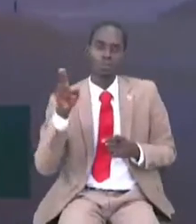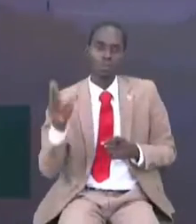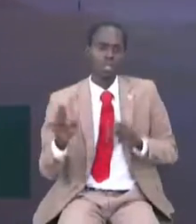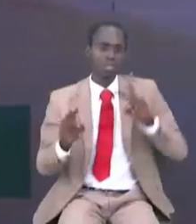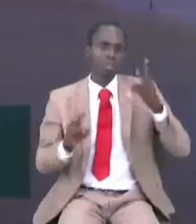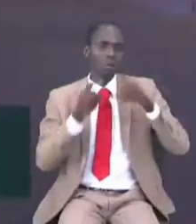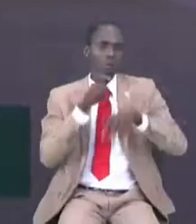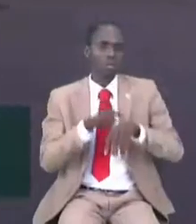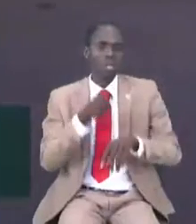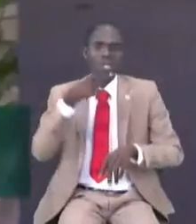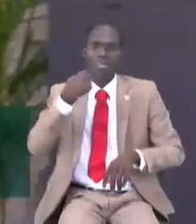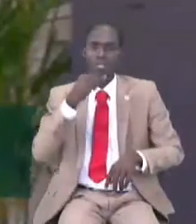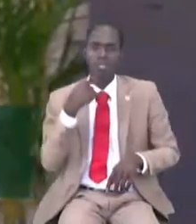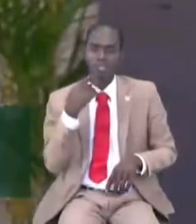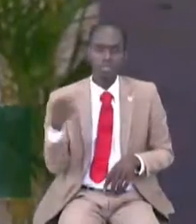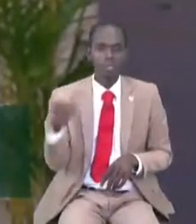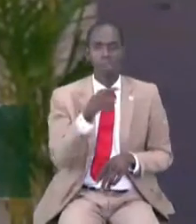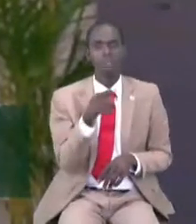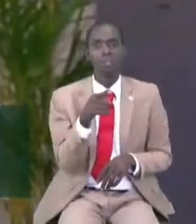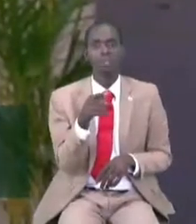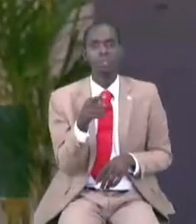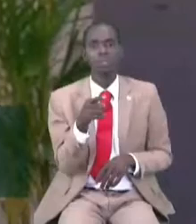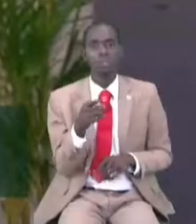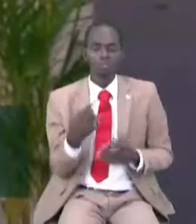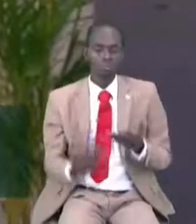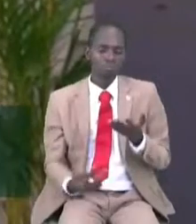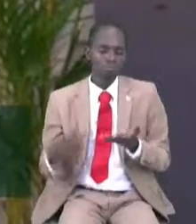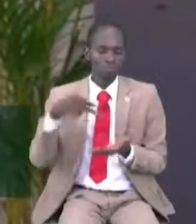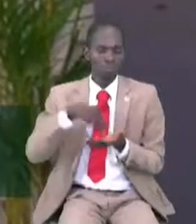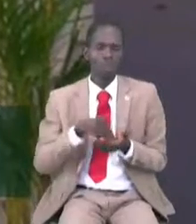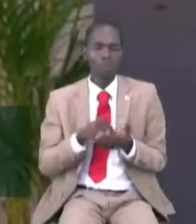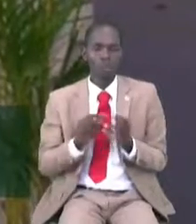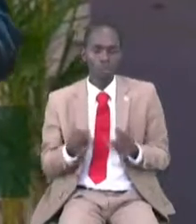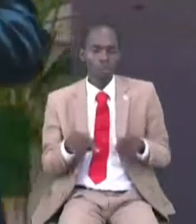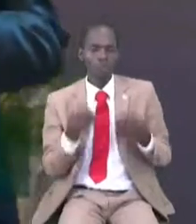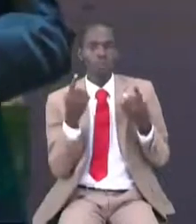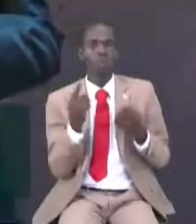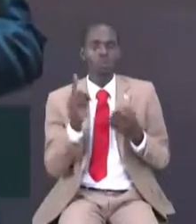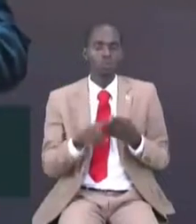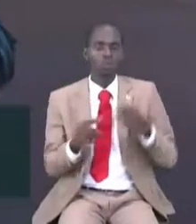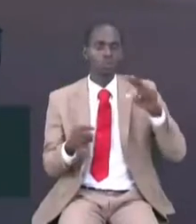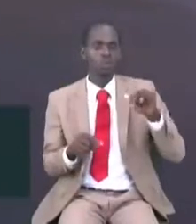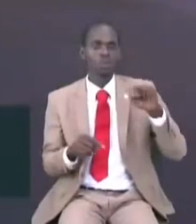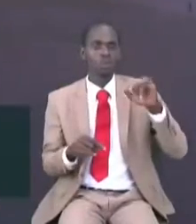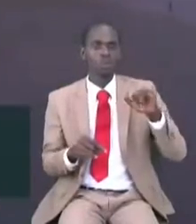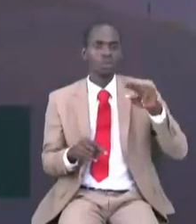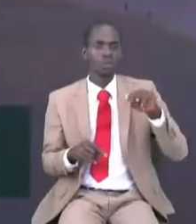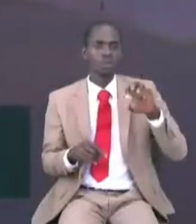Lève-toi, va à Ninive, la grande ville, et proclame-y